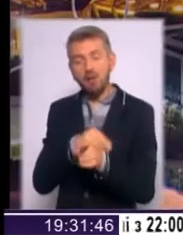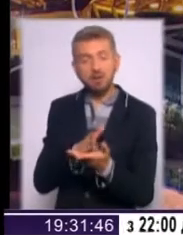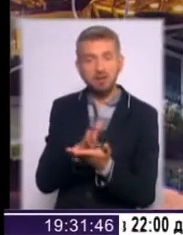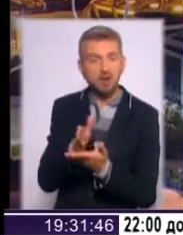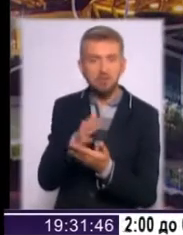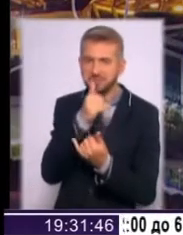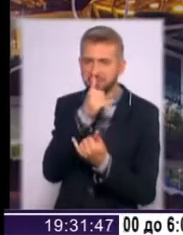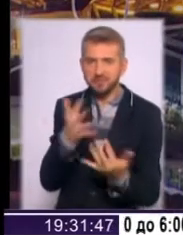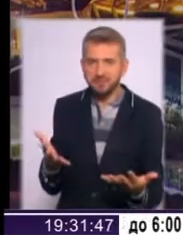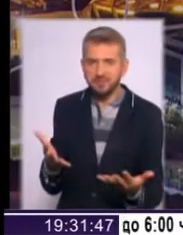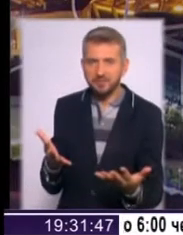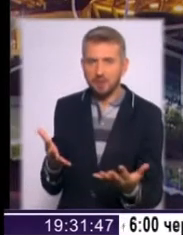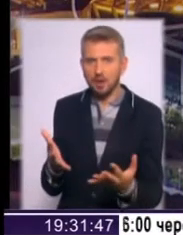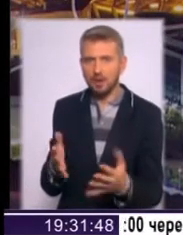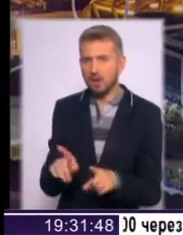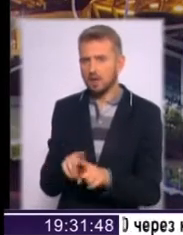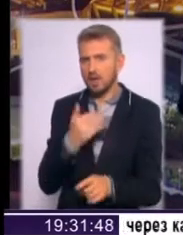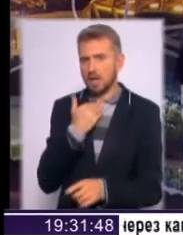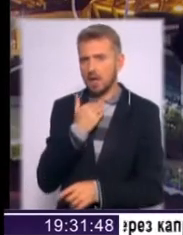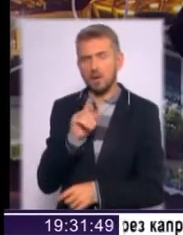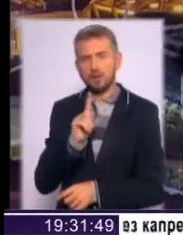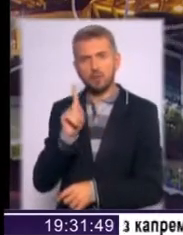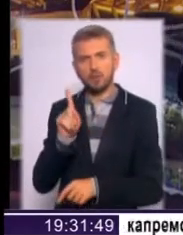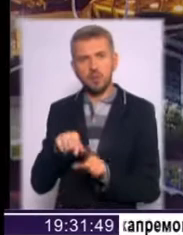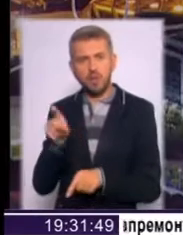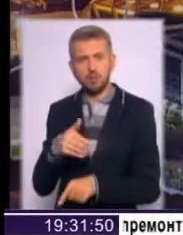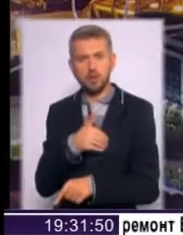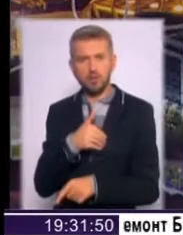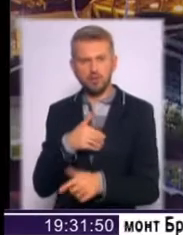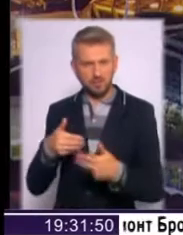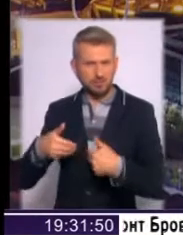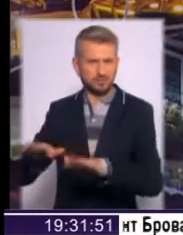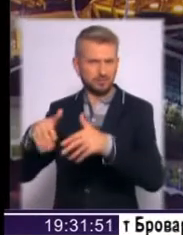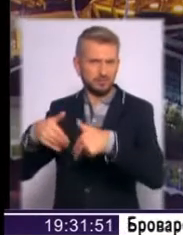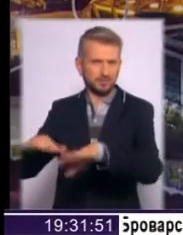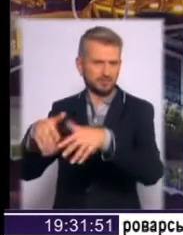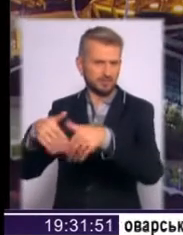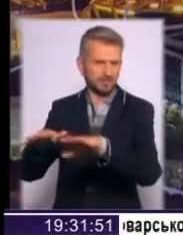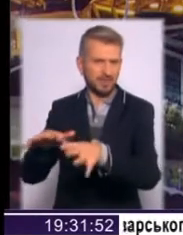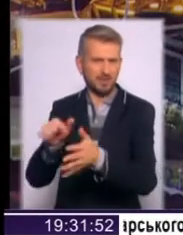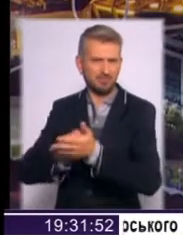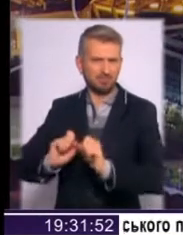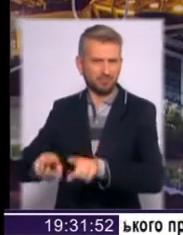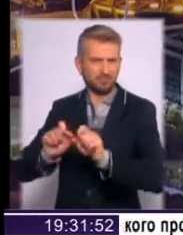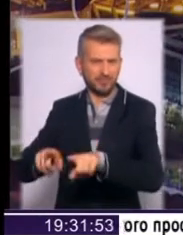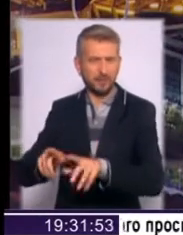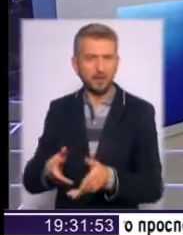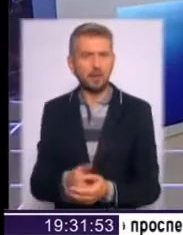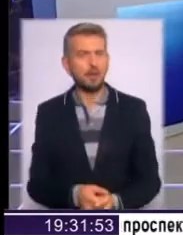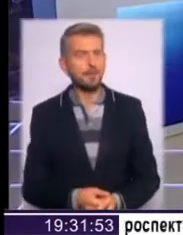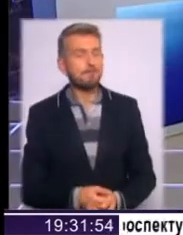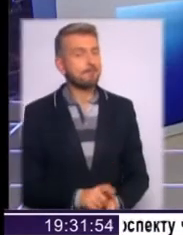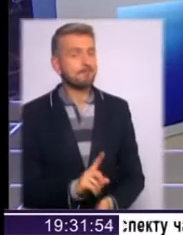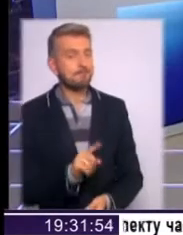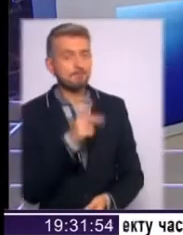не потягне. Бо таке враження складається, що подекуди хочуть просто, знаєте, так от, збагріть, як в народі кажуть, да? Дивіться, ну тут же